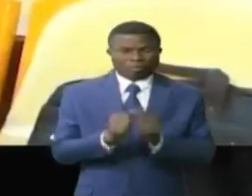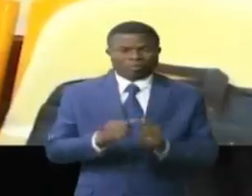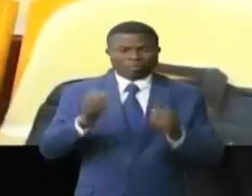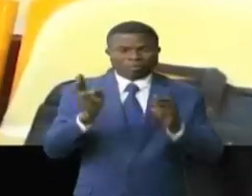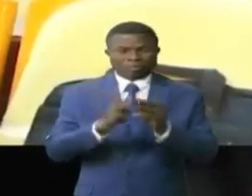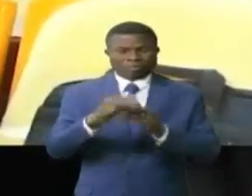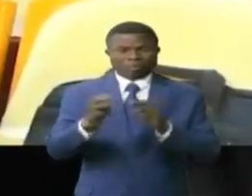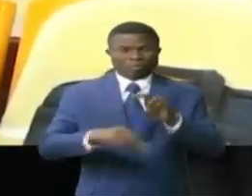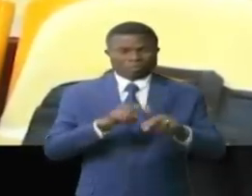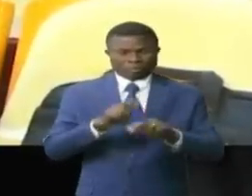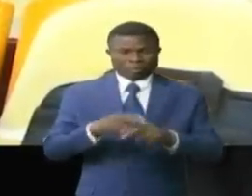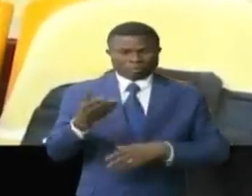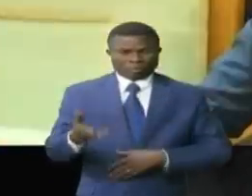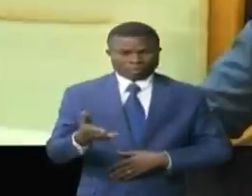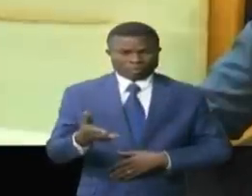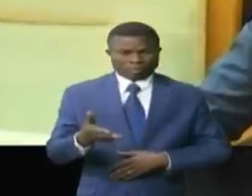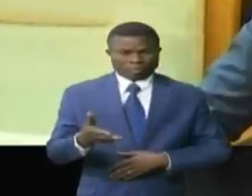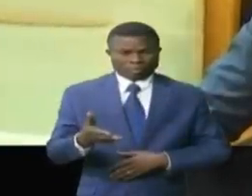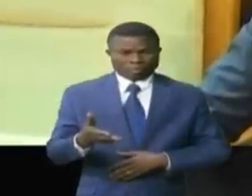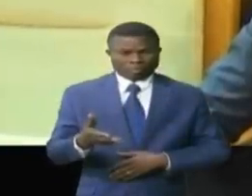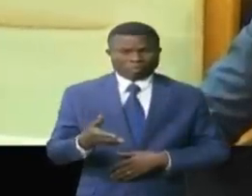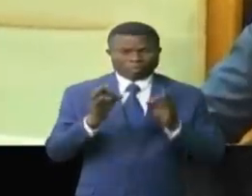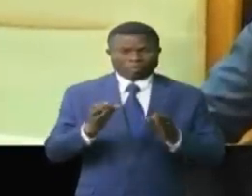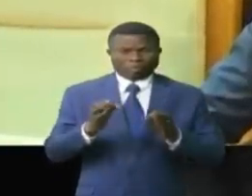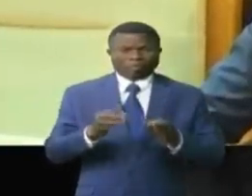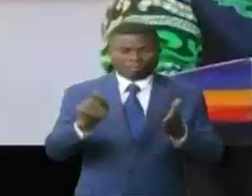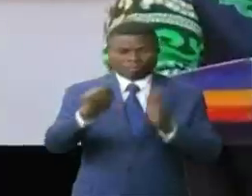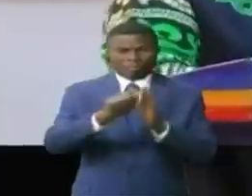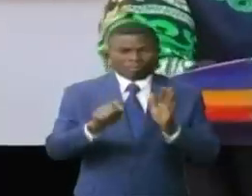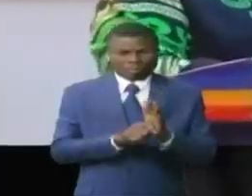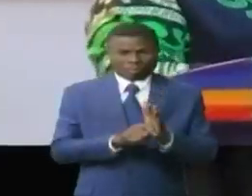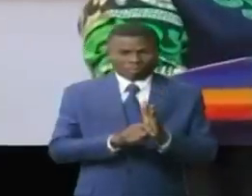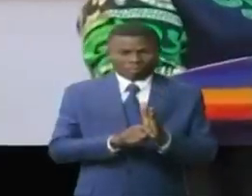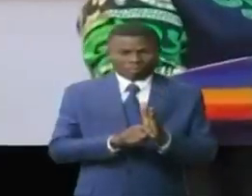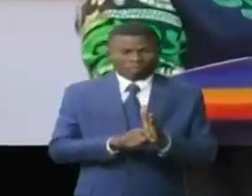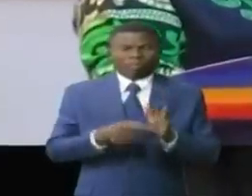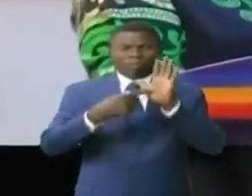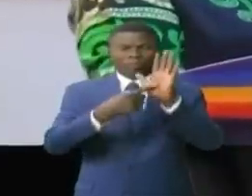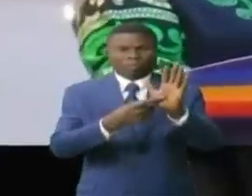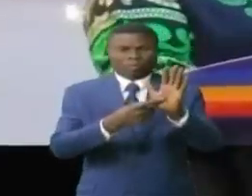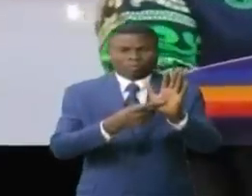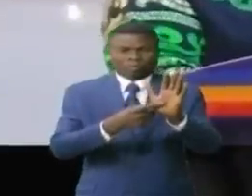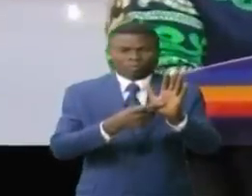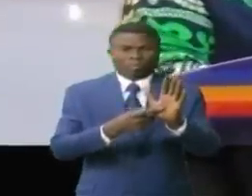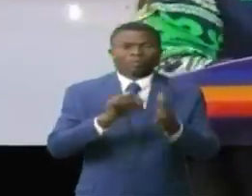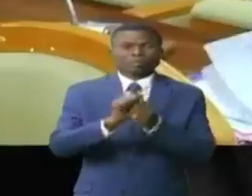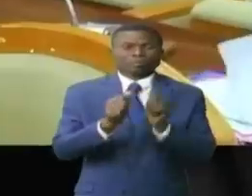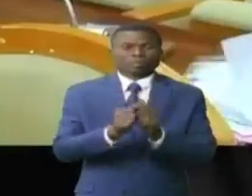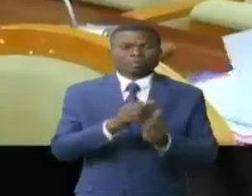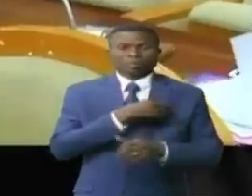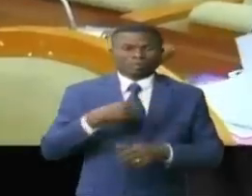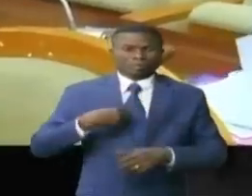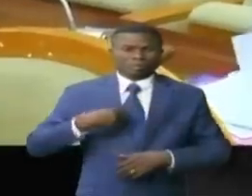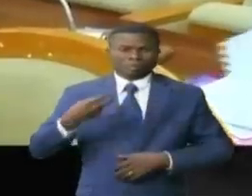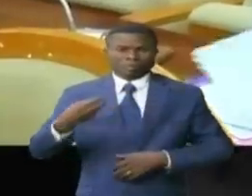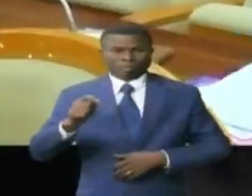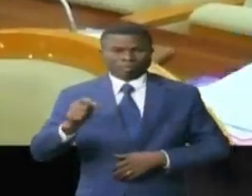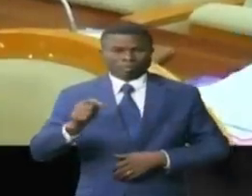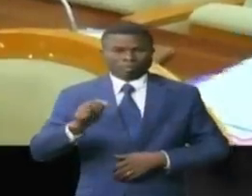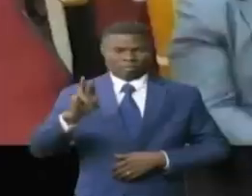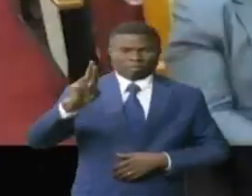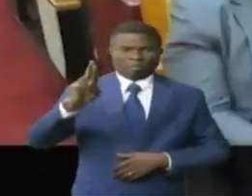basse du Parlement. Dans l'économie générale du texte qu'elle a présenté, Angèle Tabou a indiqué que la